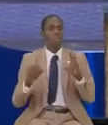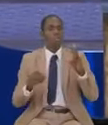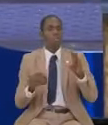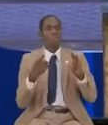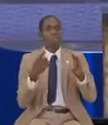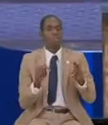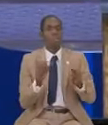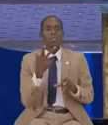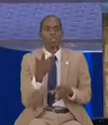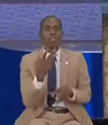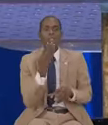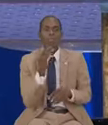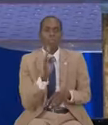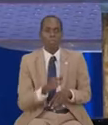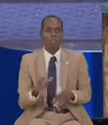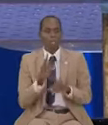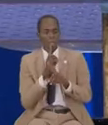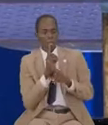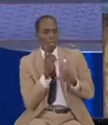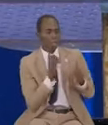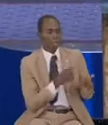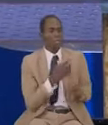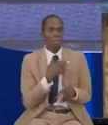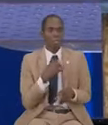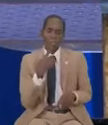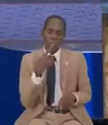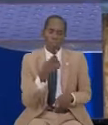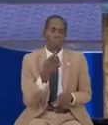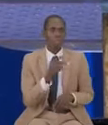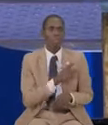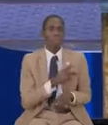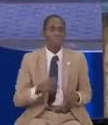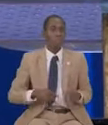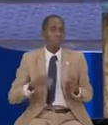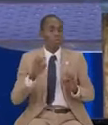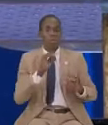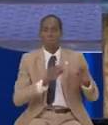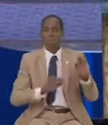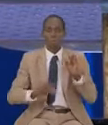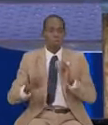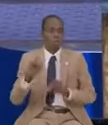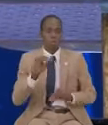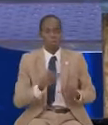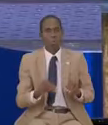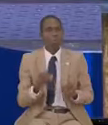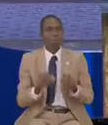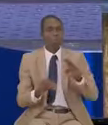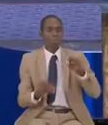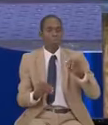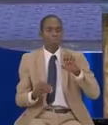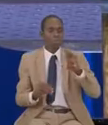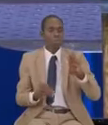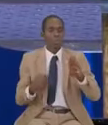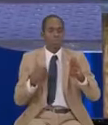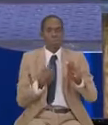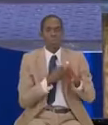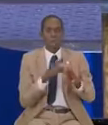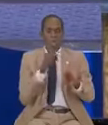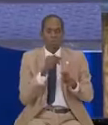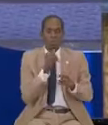et ça Drate mais ça qui est au roi nebucate nous n'avons pas besoin